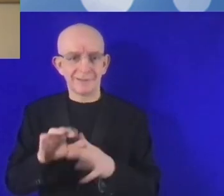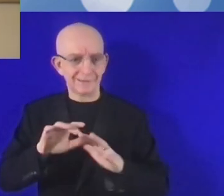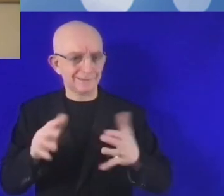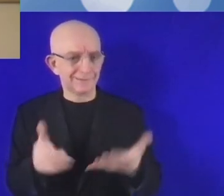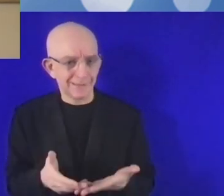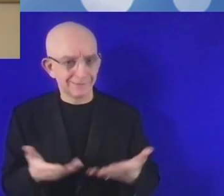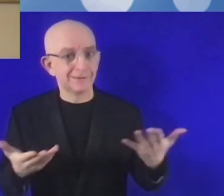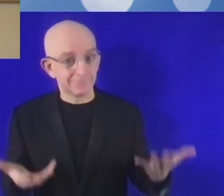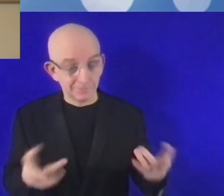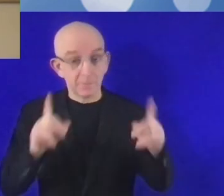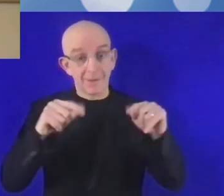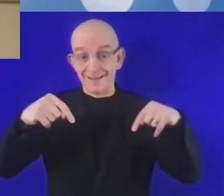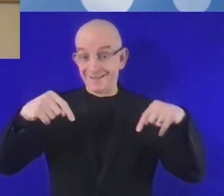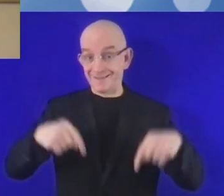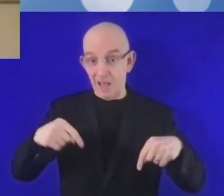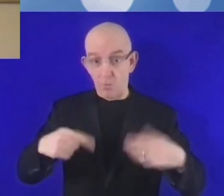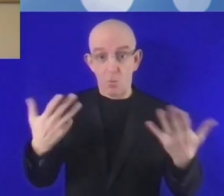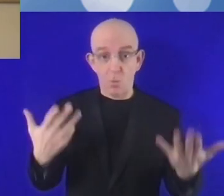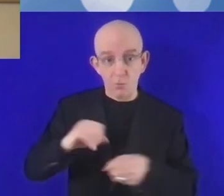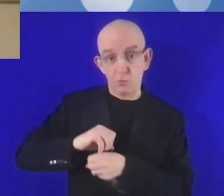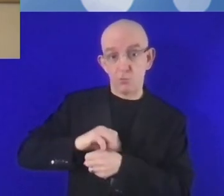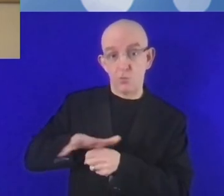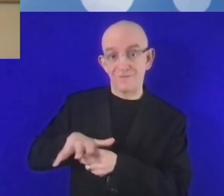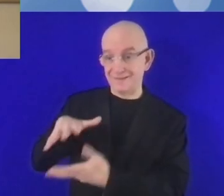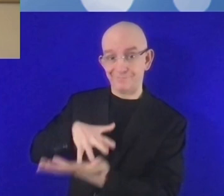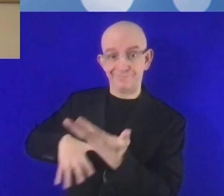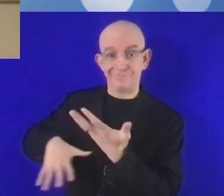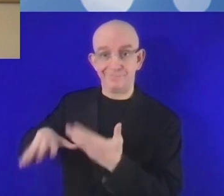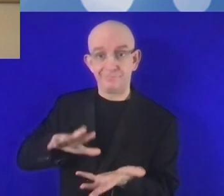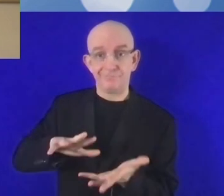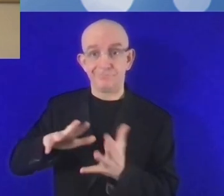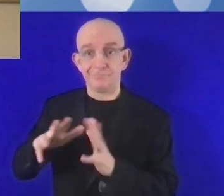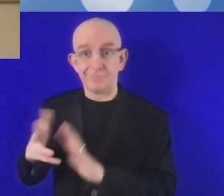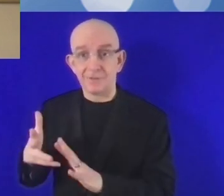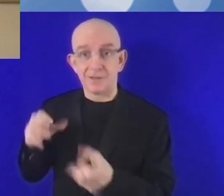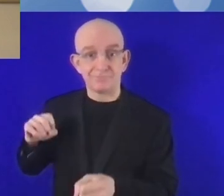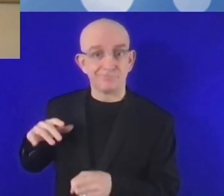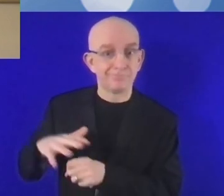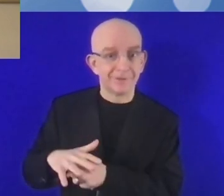о пандемии коронавируса, то мы заметили, что она оказала